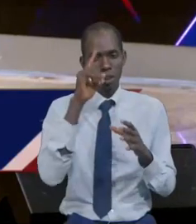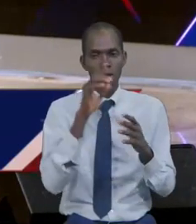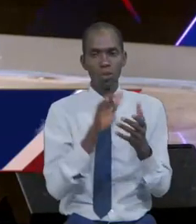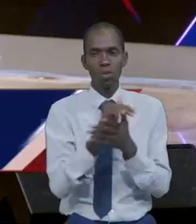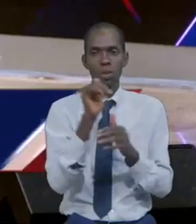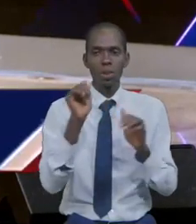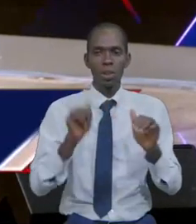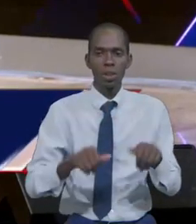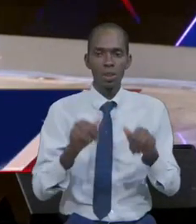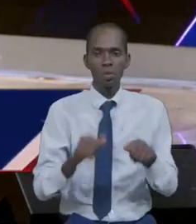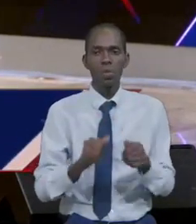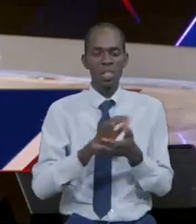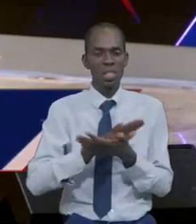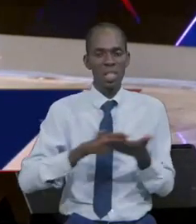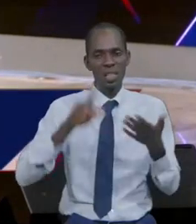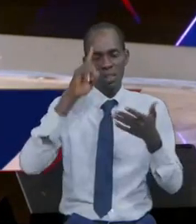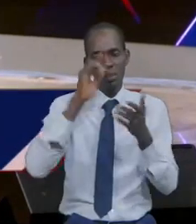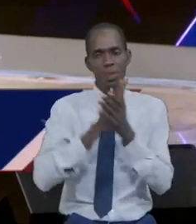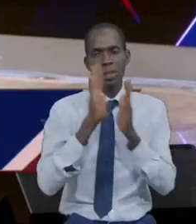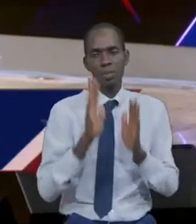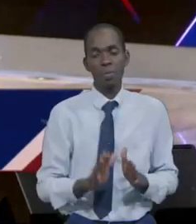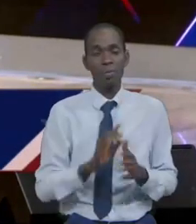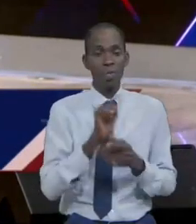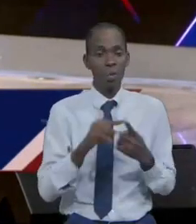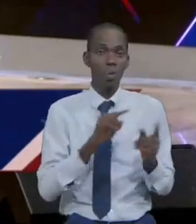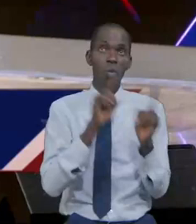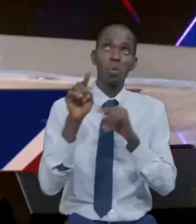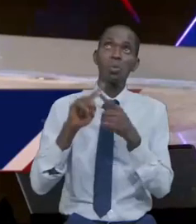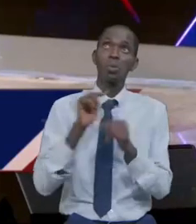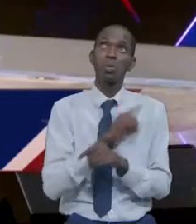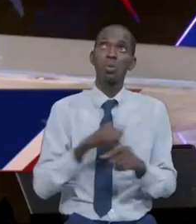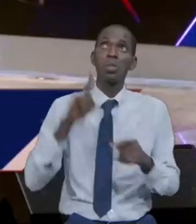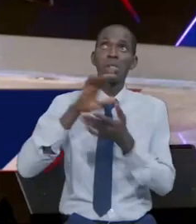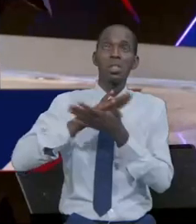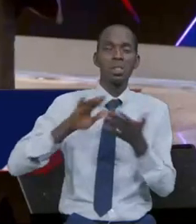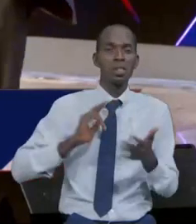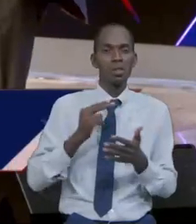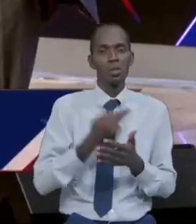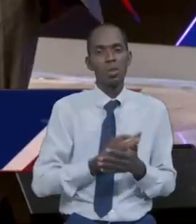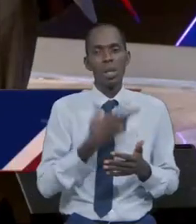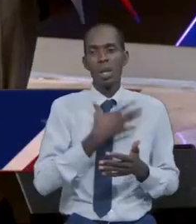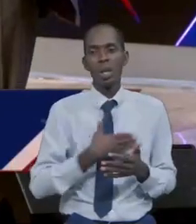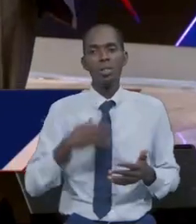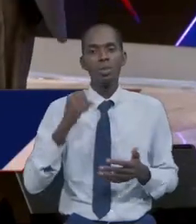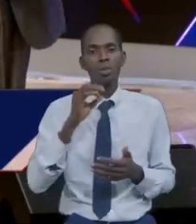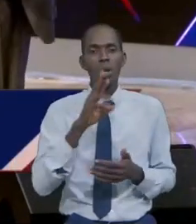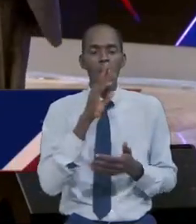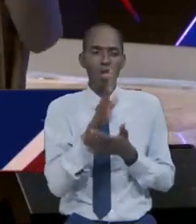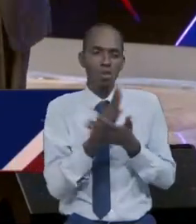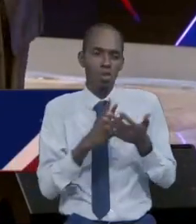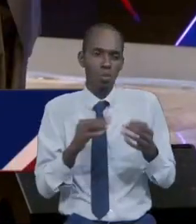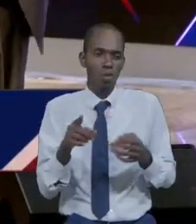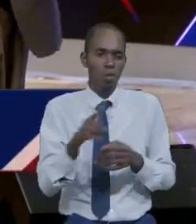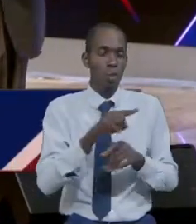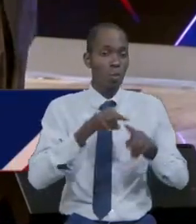purifié. Lorsque nous venons au Seigneur, il nous purifie, il nous lave. Et ainsi, certains d'entre vous,